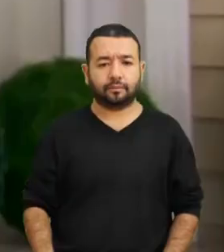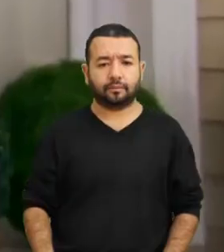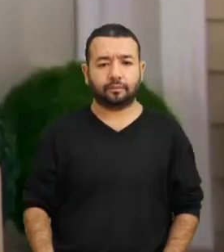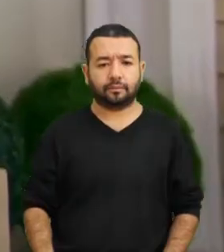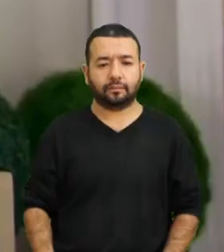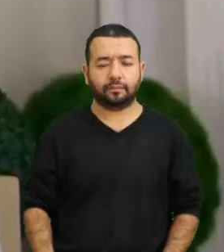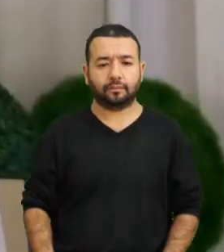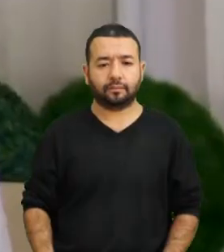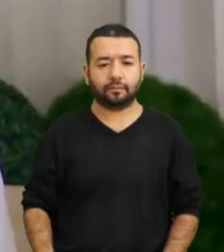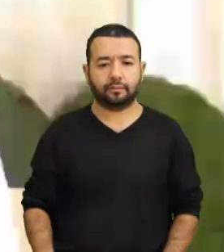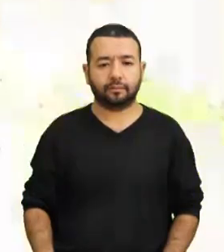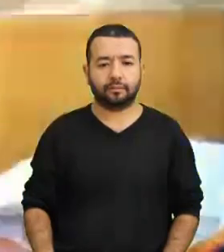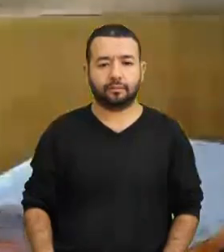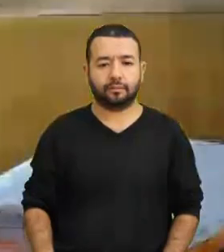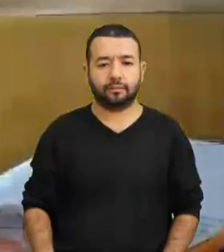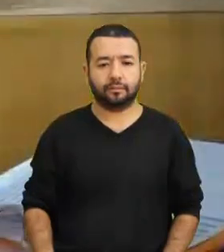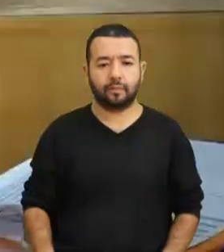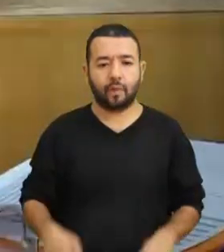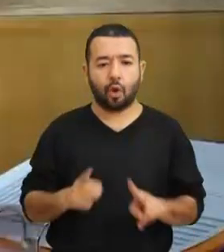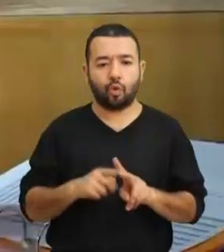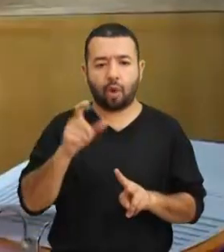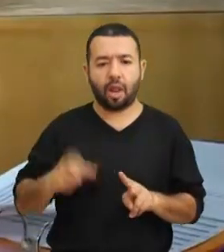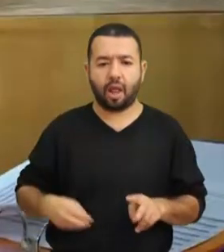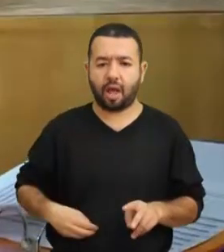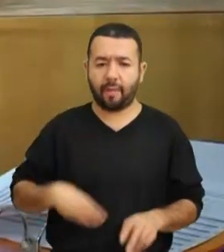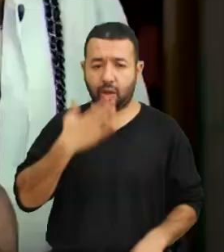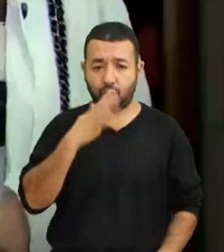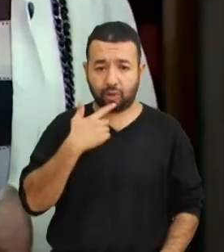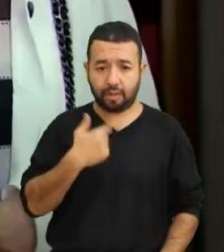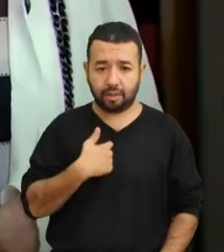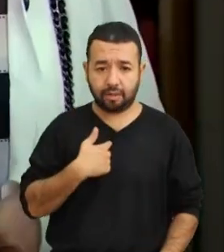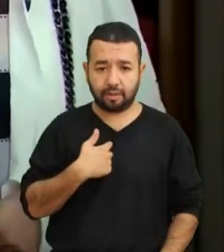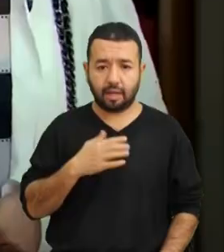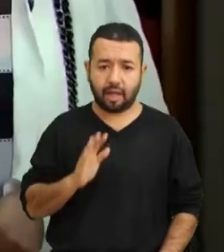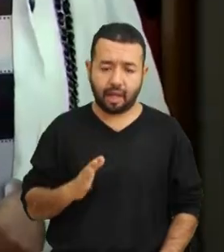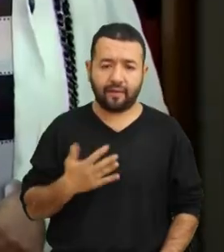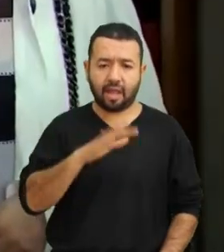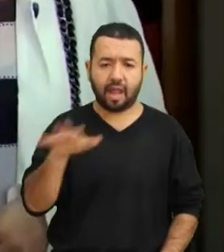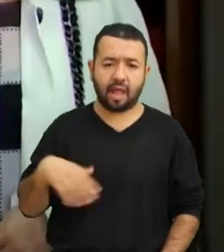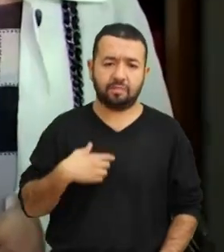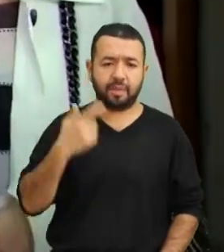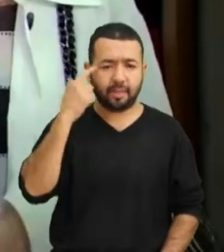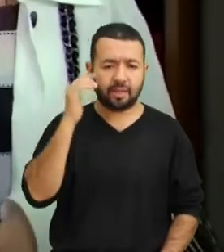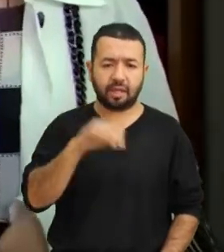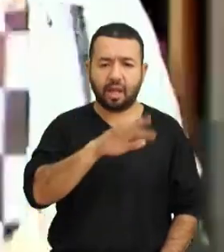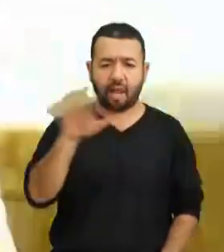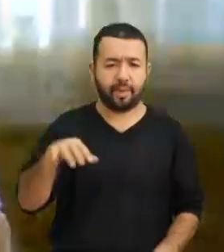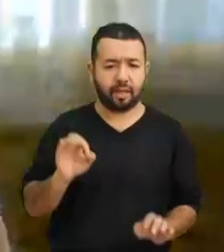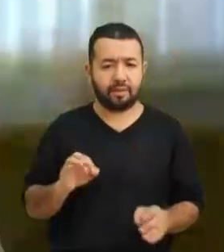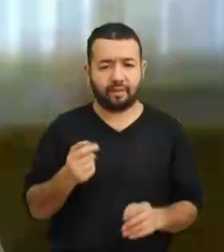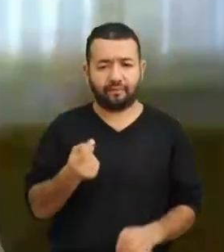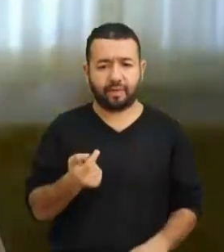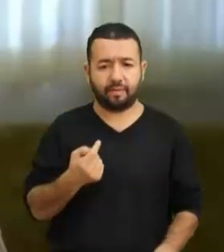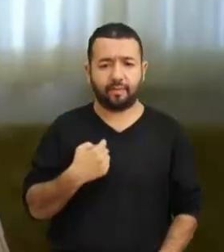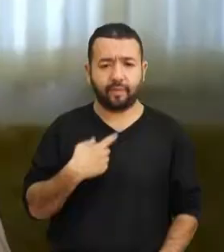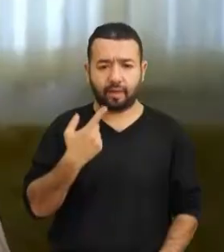Biricik'i süzerken geçmişe gitti. Nurhan'ın bu işte bir kabahati yok diyorsun yani. Evet efendim, herkesin başına gelebilecek küçük bir aksilik. Oğlum